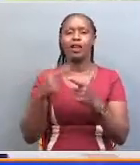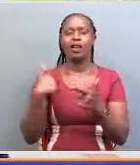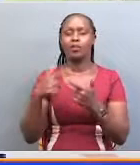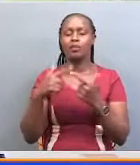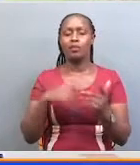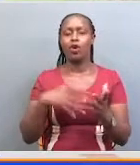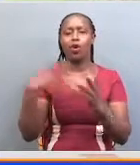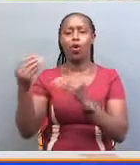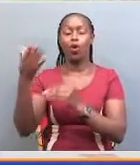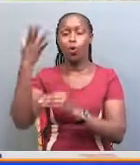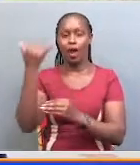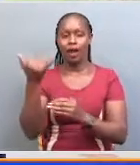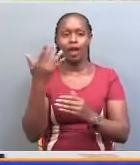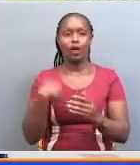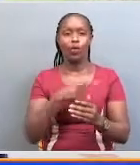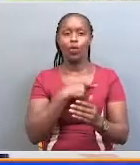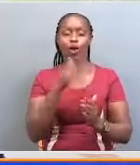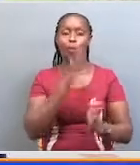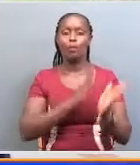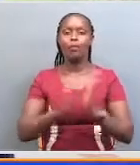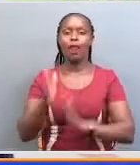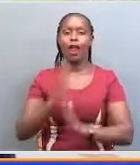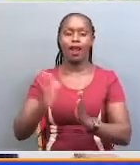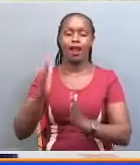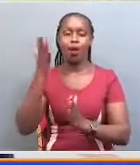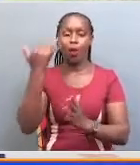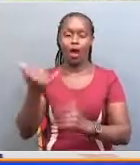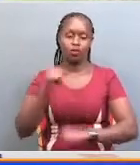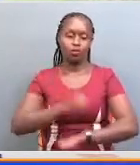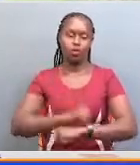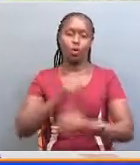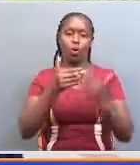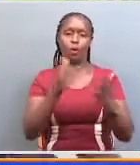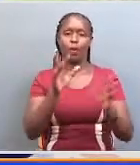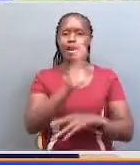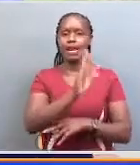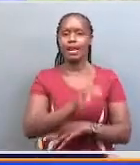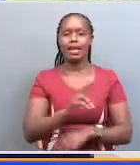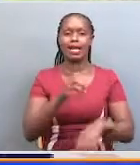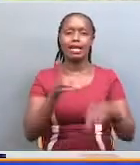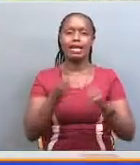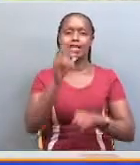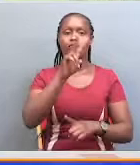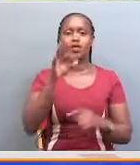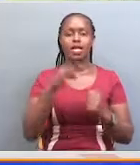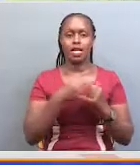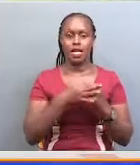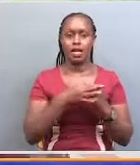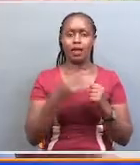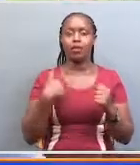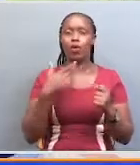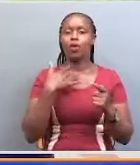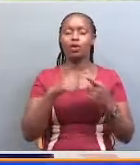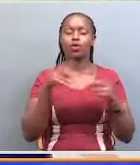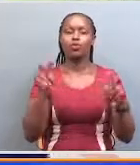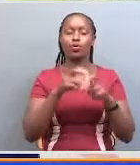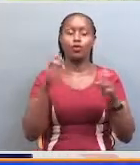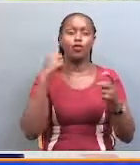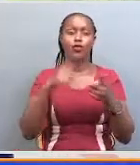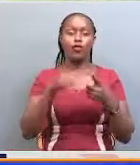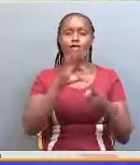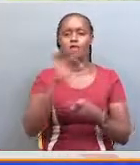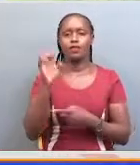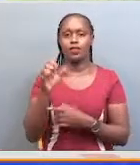sababu ya matayarisho ya shule ambayo itafunguliwa tarehe 26. Nilikuwa natafuta school fees. Sasa hiyo ng'ombe